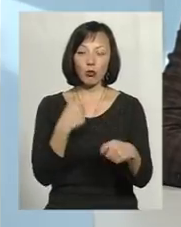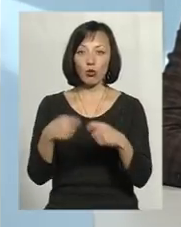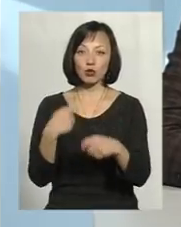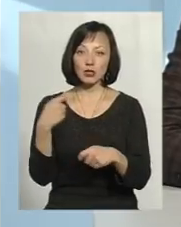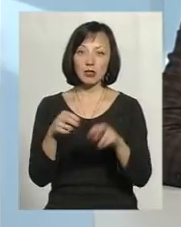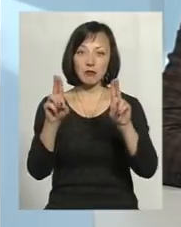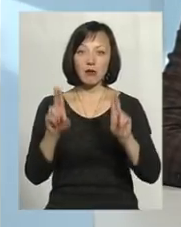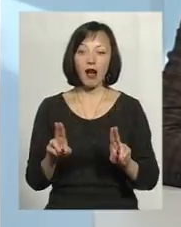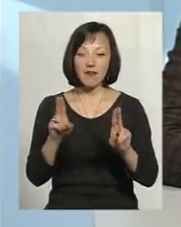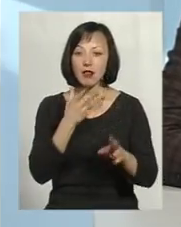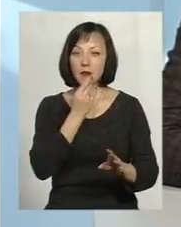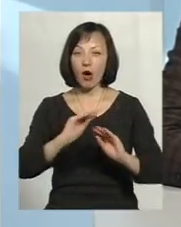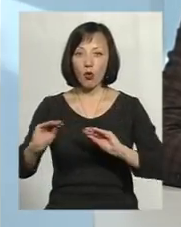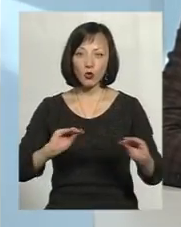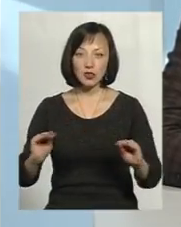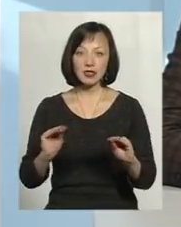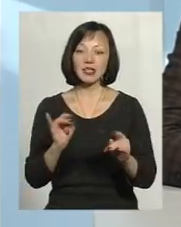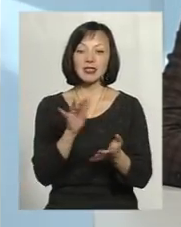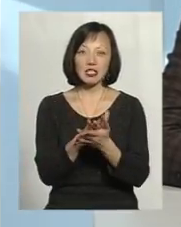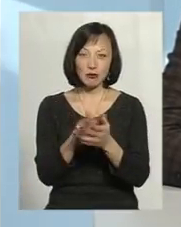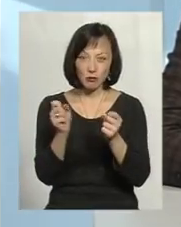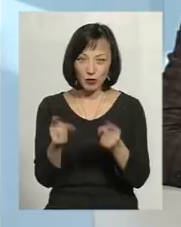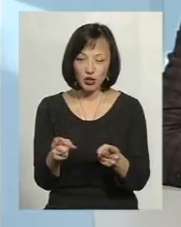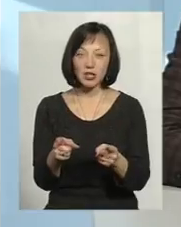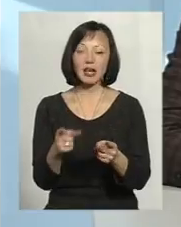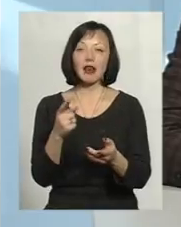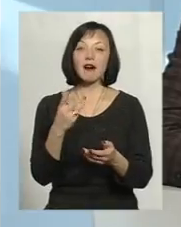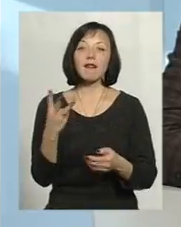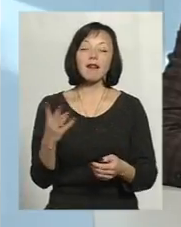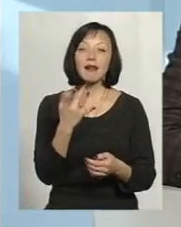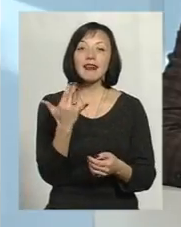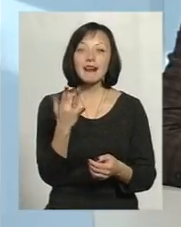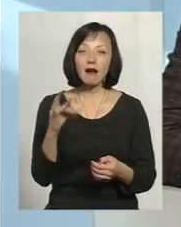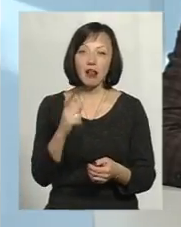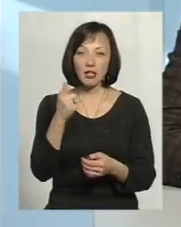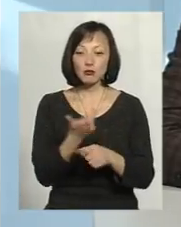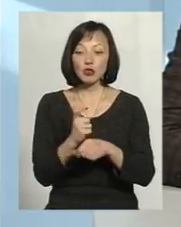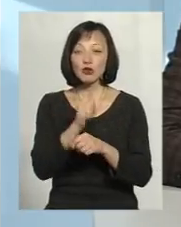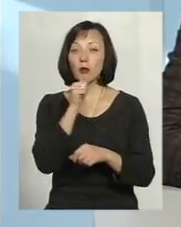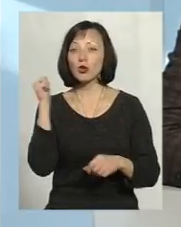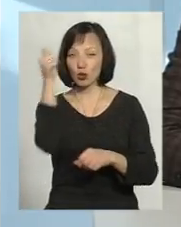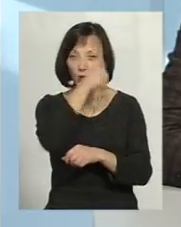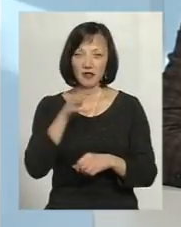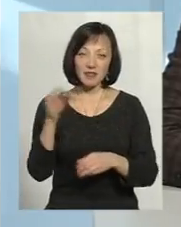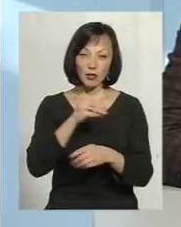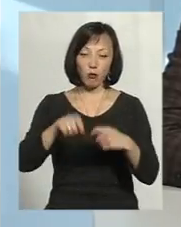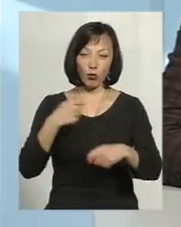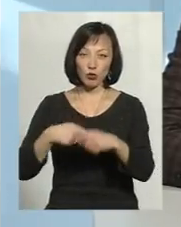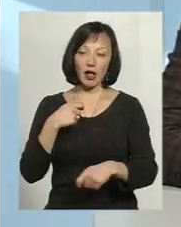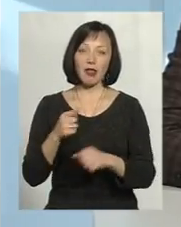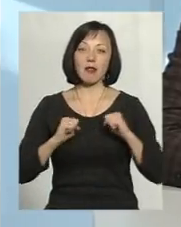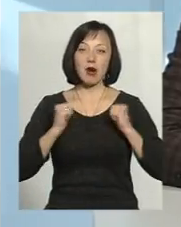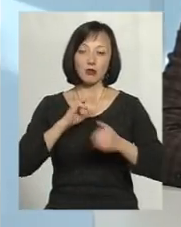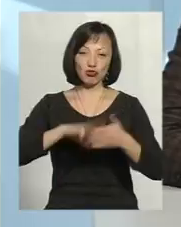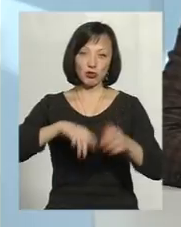правил благоустрою, в тому числі і за засмічення, в кілька разів більше, ніж за попередній рік. Тобто ми усіх порушників намагаємось